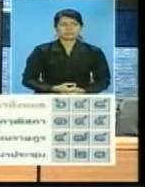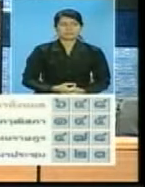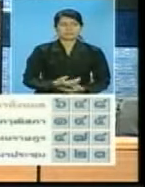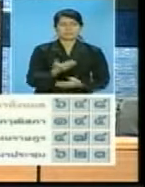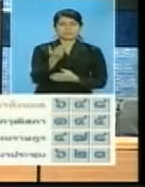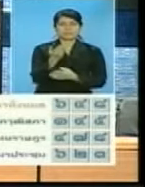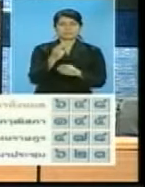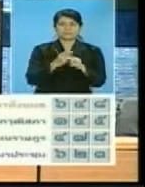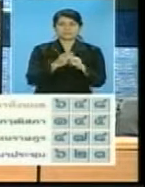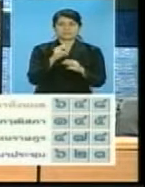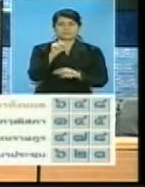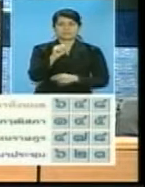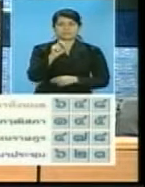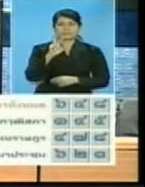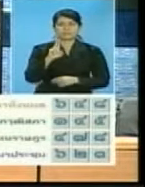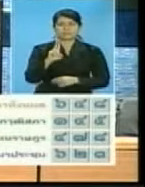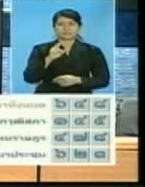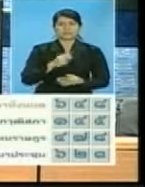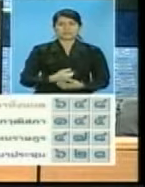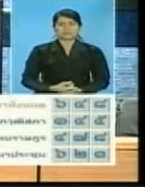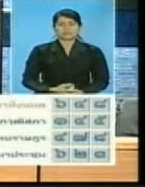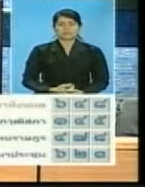ท่านสุริยาเชิญฮะ